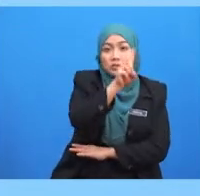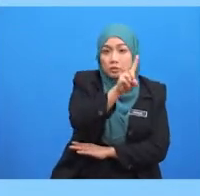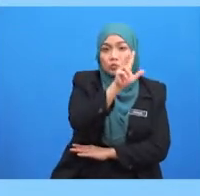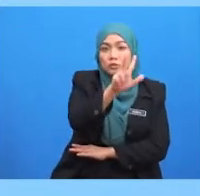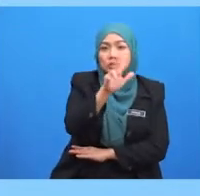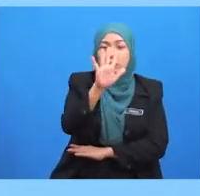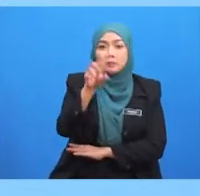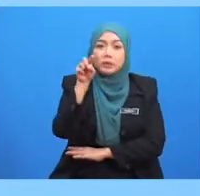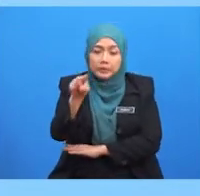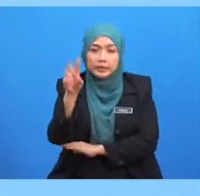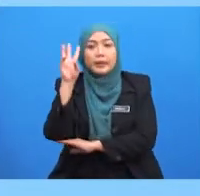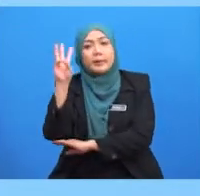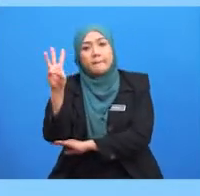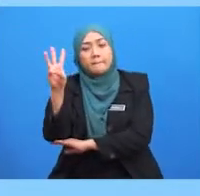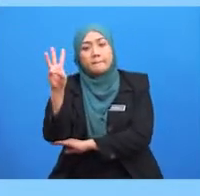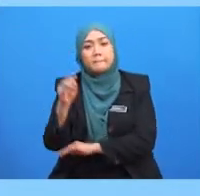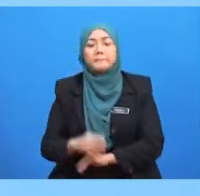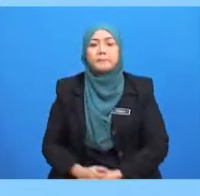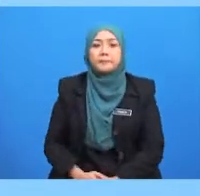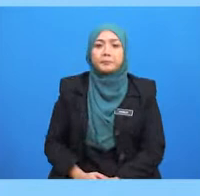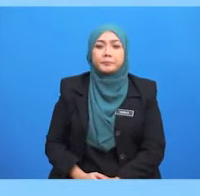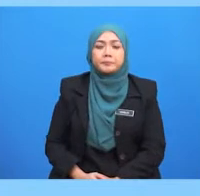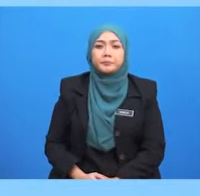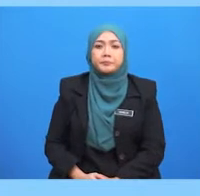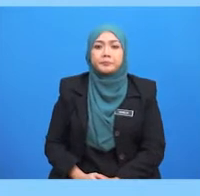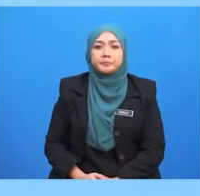135 perpuluhan 6